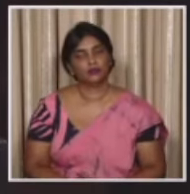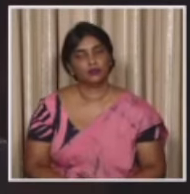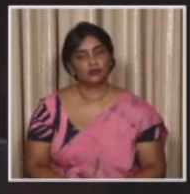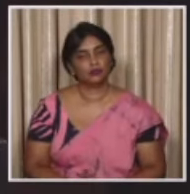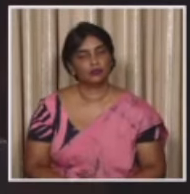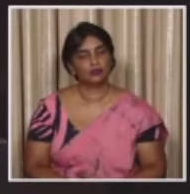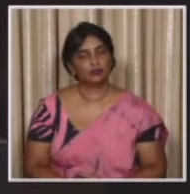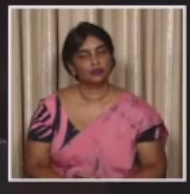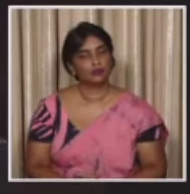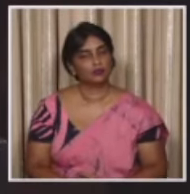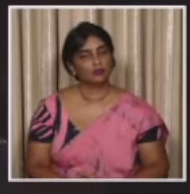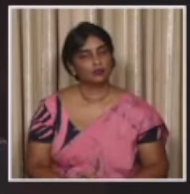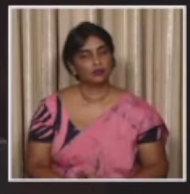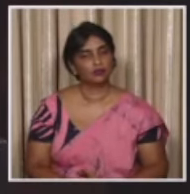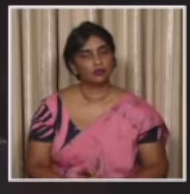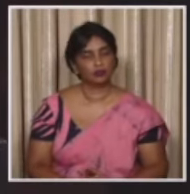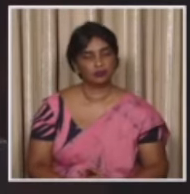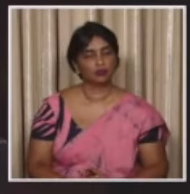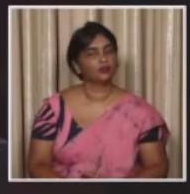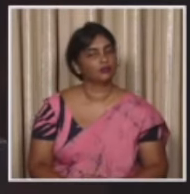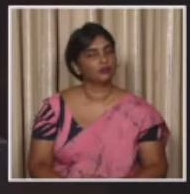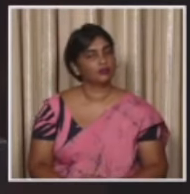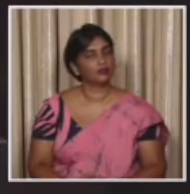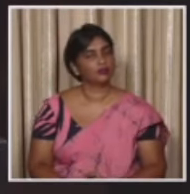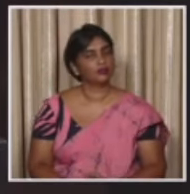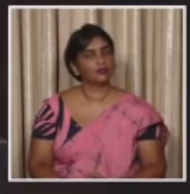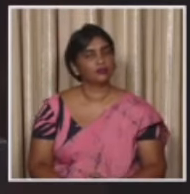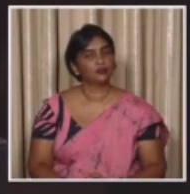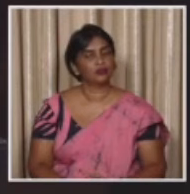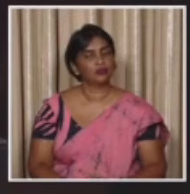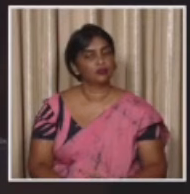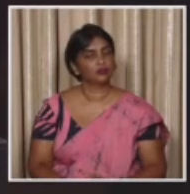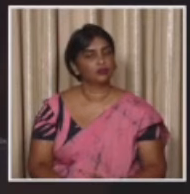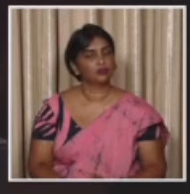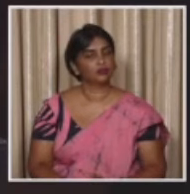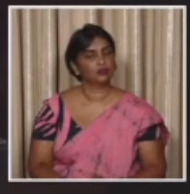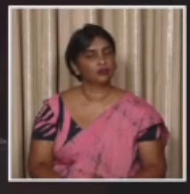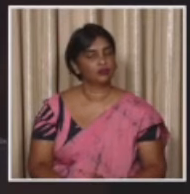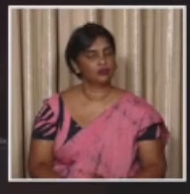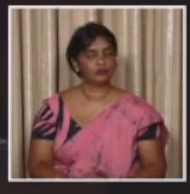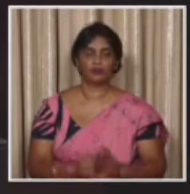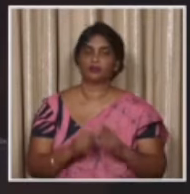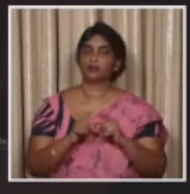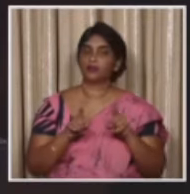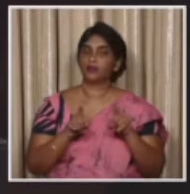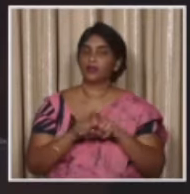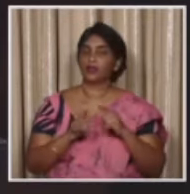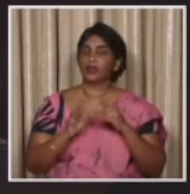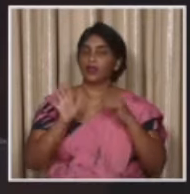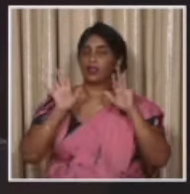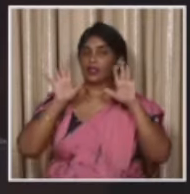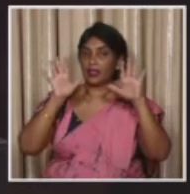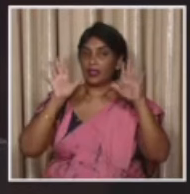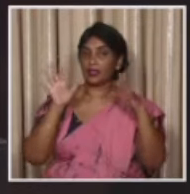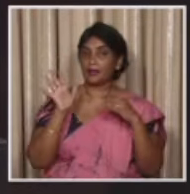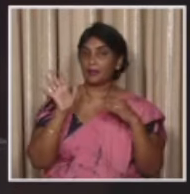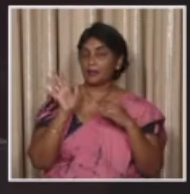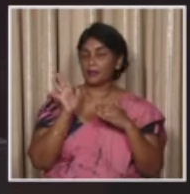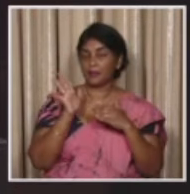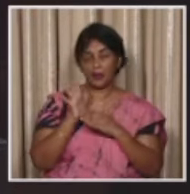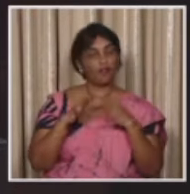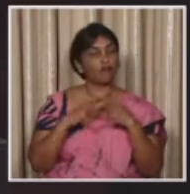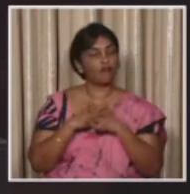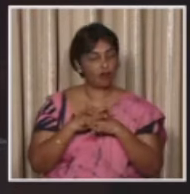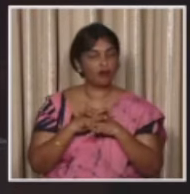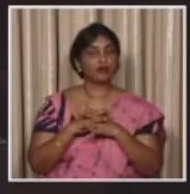10 මෙගාවොට් දක්වා විතරක් ෆීඩර් ටැරිෆ් වැඩසටහන ක්‍රියාත්මක කරන්නටත් 10 මෙගාවොට් වලින් වැඩිය කෙරෙන හැම